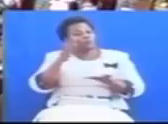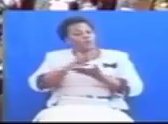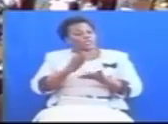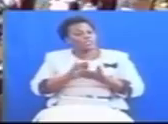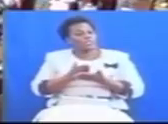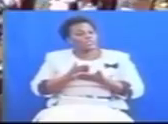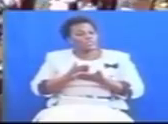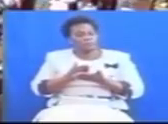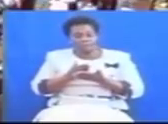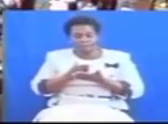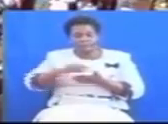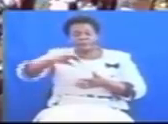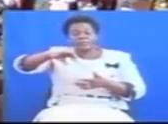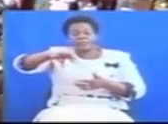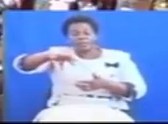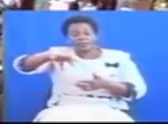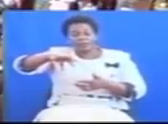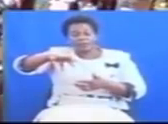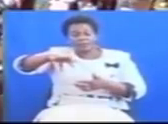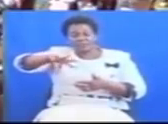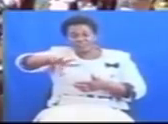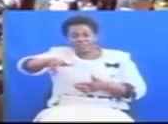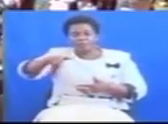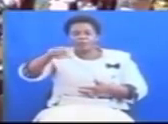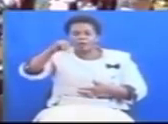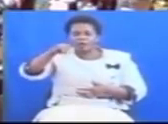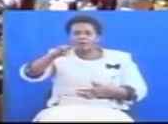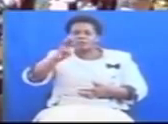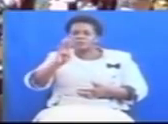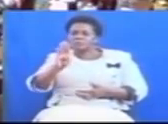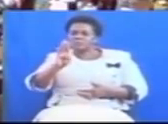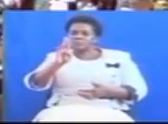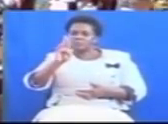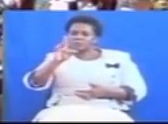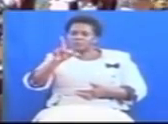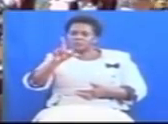Mheshimiwa naibu waziri nishati, majibu kwa kifupi.